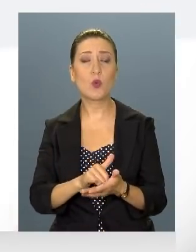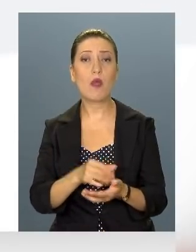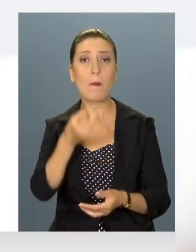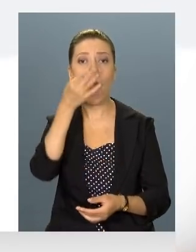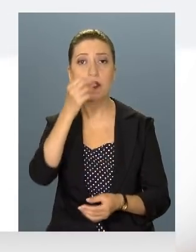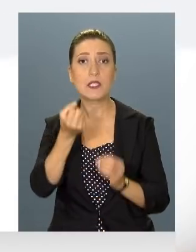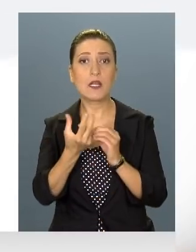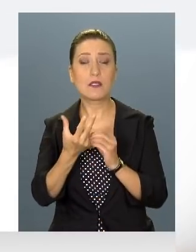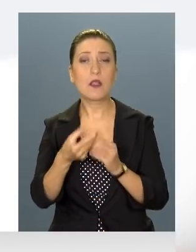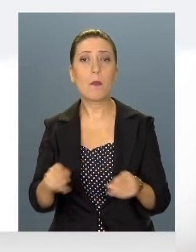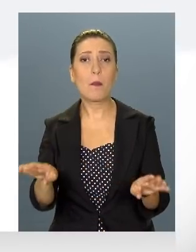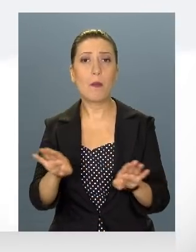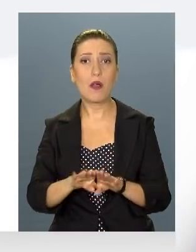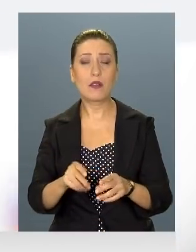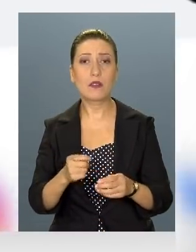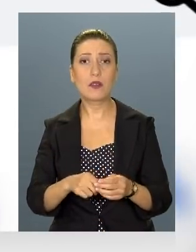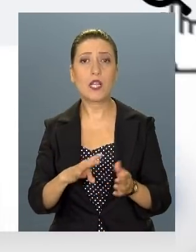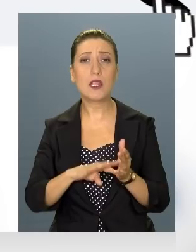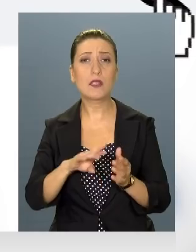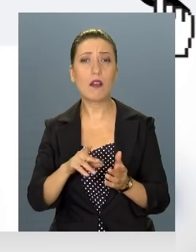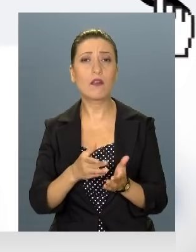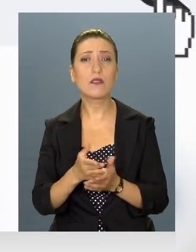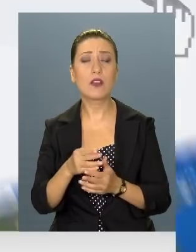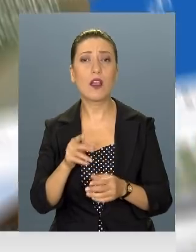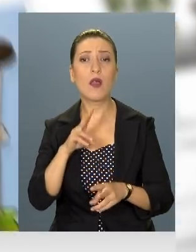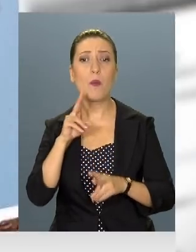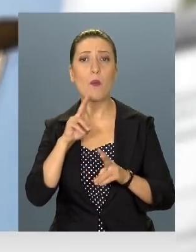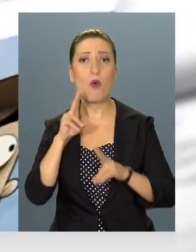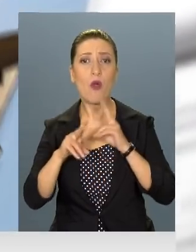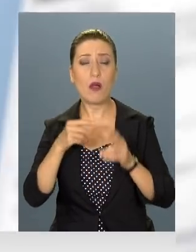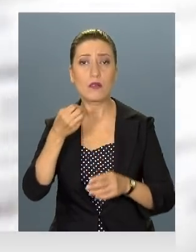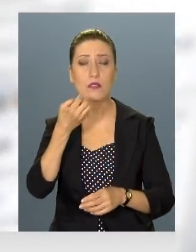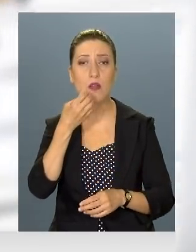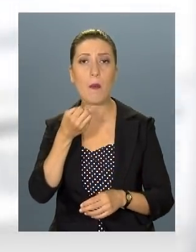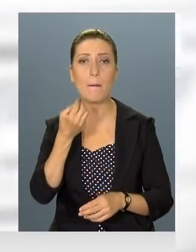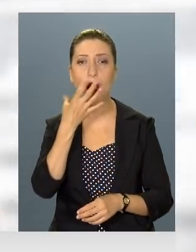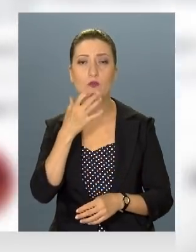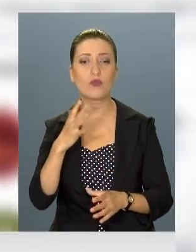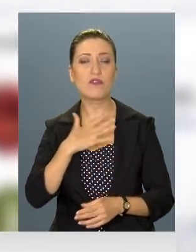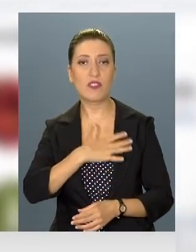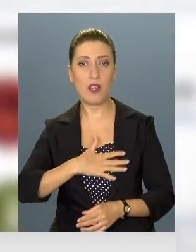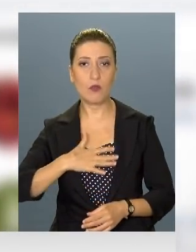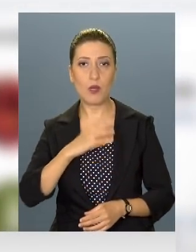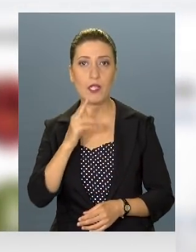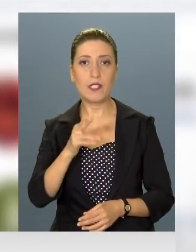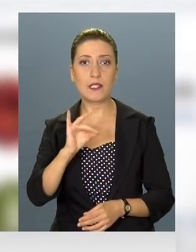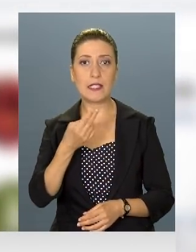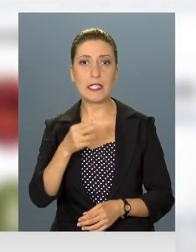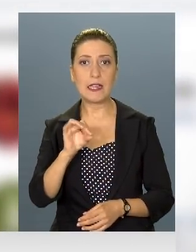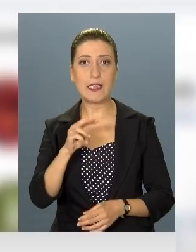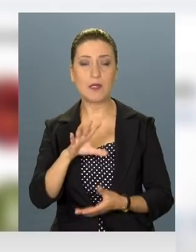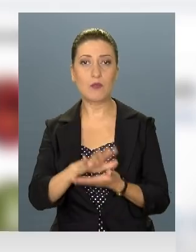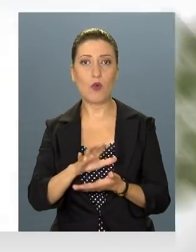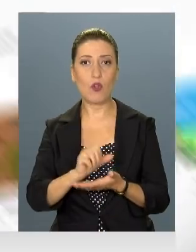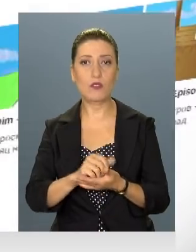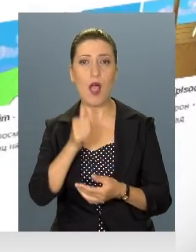13-ին Ադրբեջանից 9 տարի շարունակ գրավոր բողոքներ ստանալու արդյունքում։ Բաքվում խիստ վիրավորվում էին Կիլդիմի ամեն նոր սյուժեից, որը